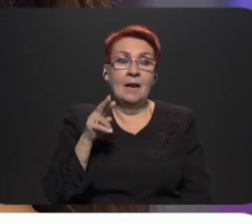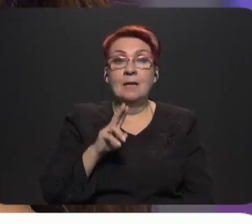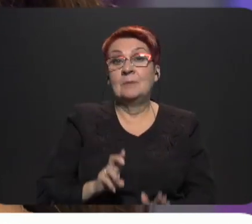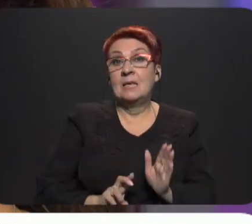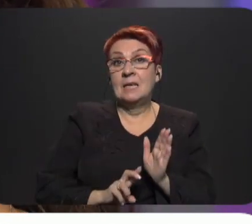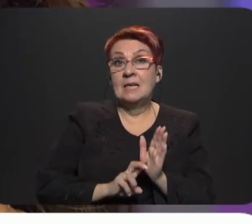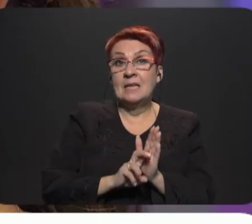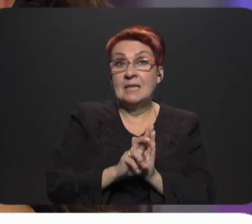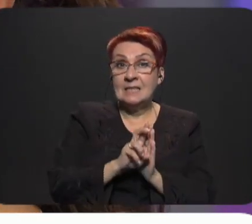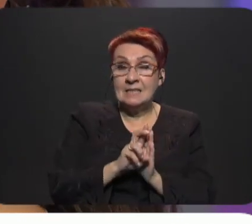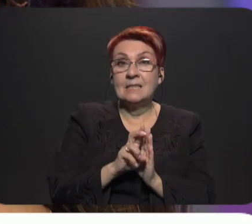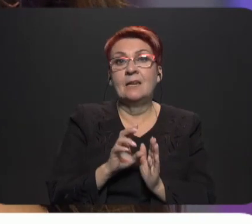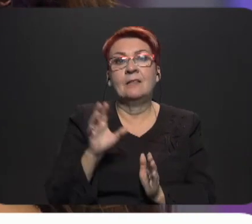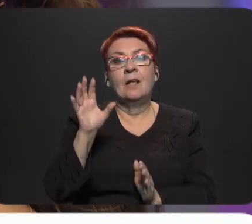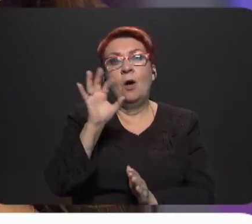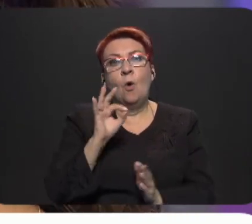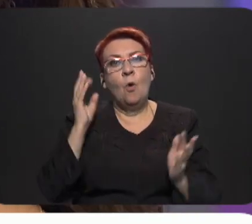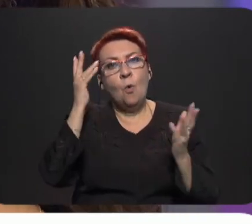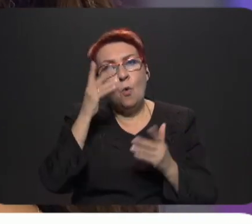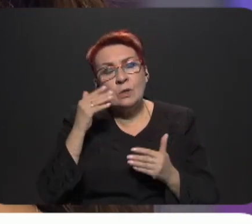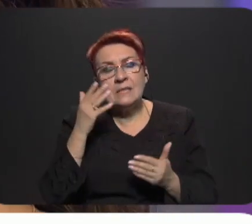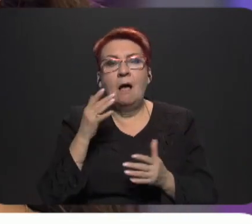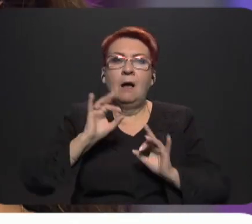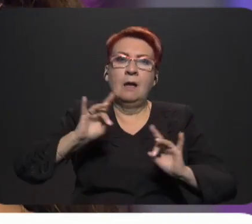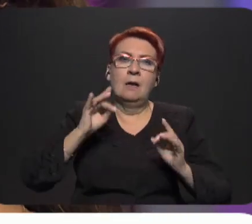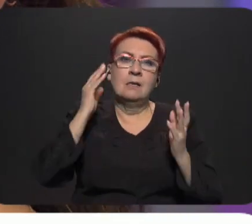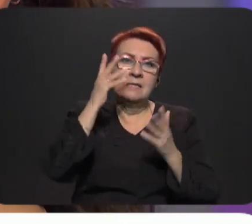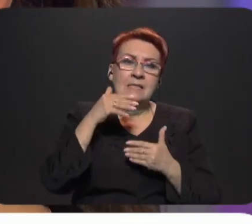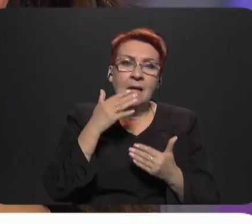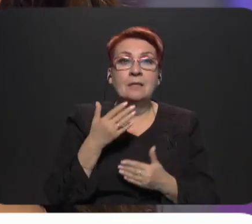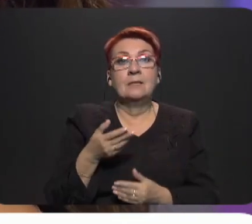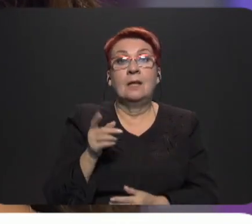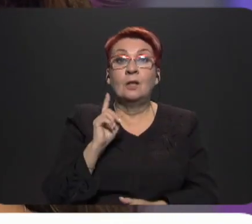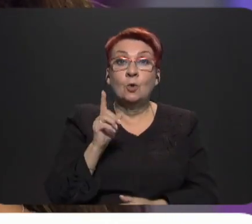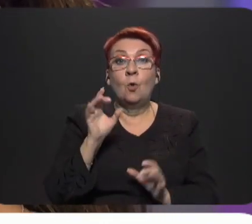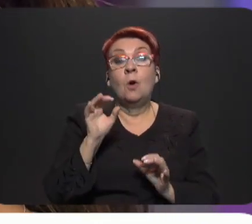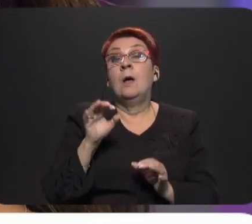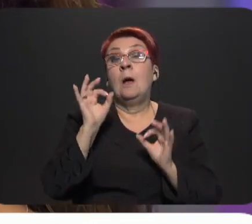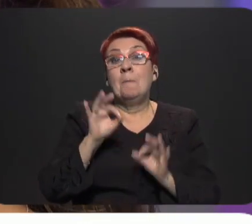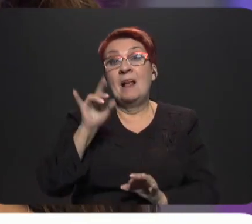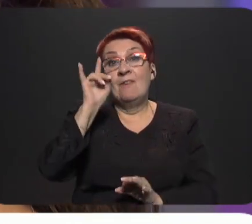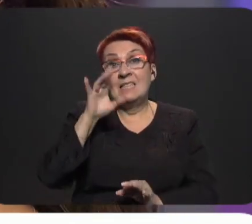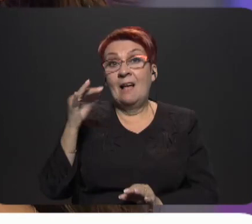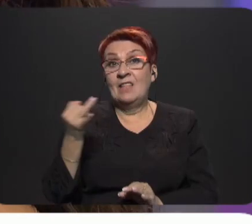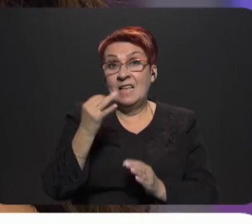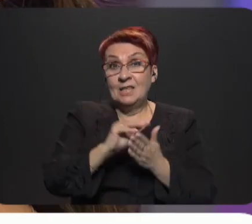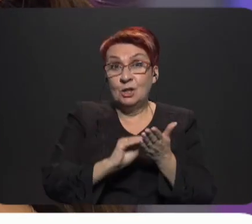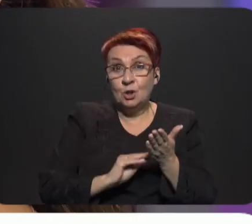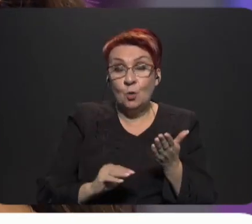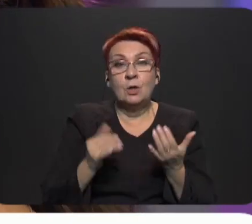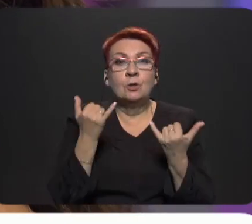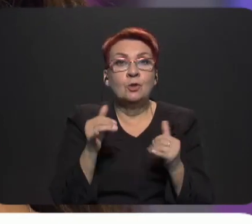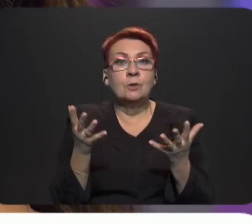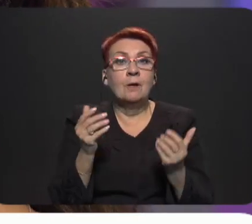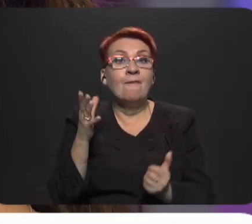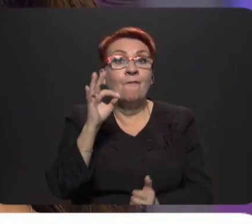не приветствует разговоры о снах, сновидениях, толкованиях снов. Но православная христианская история знает много случаев чудесного обретения икон